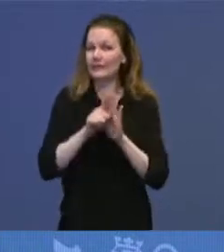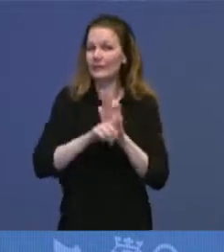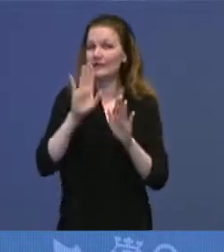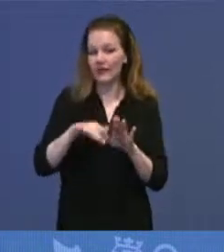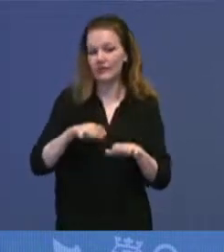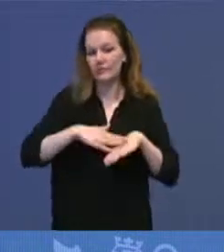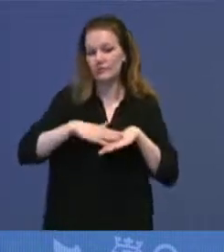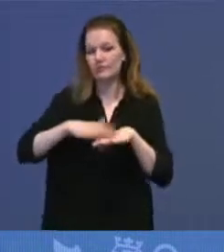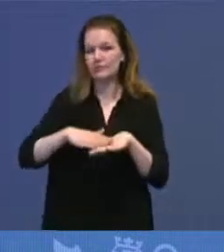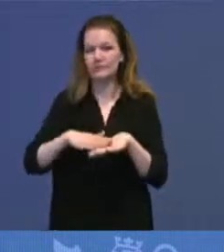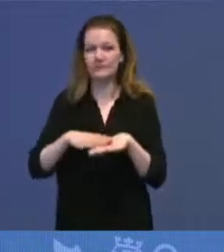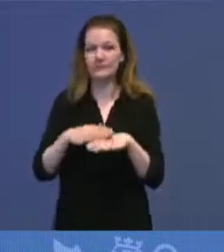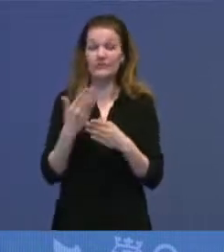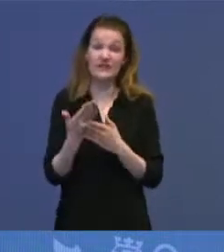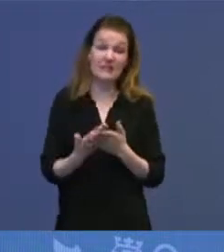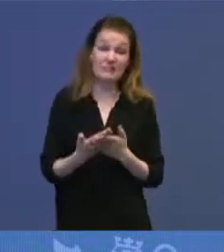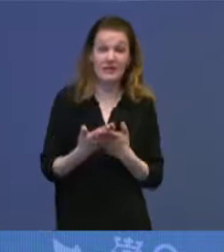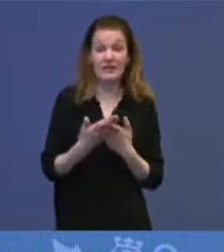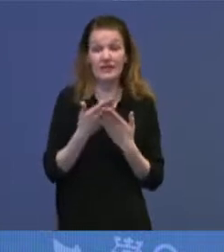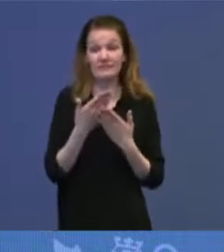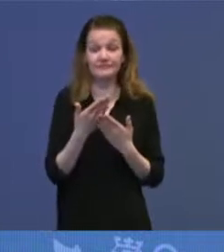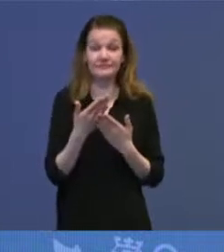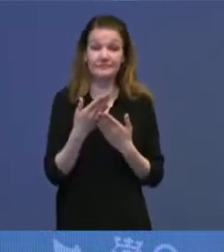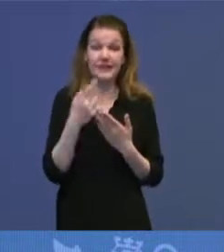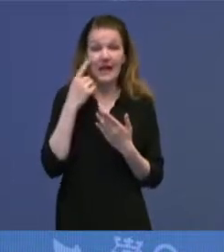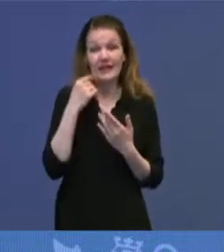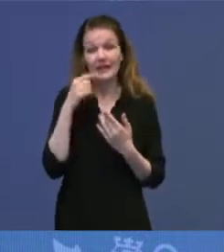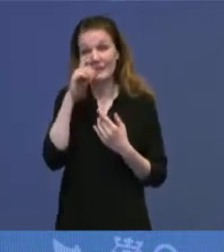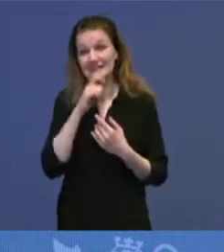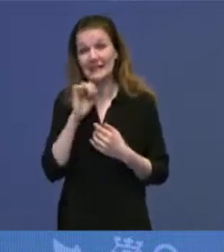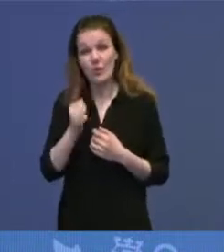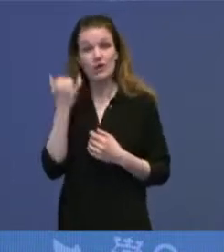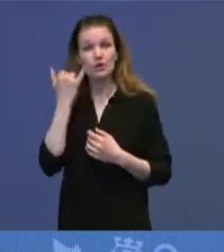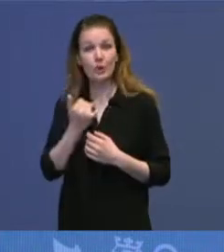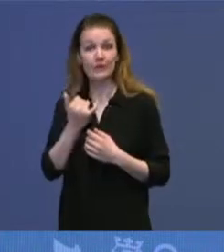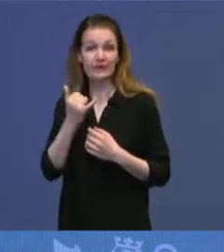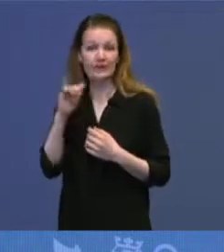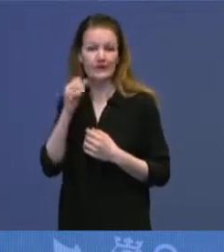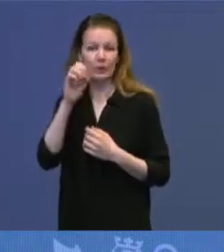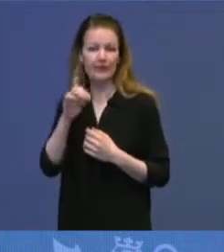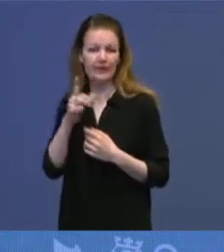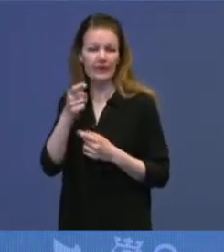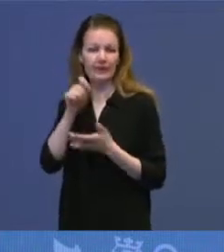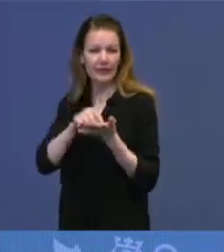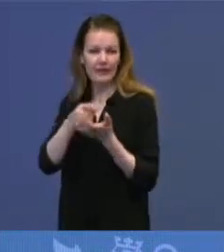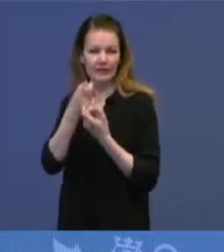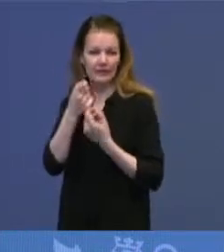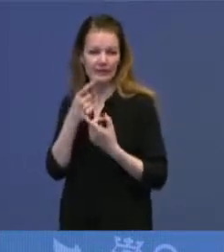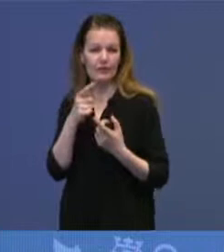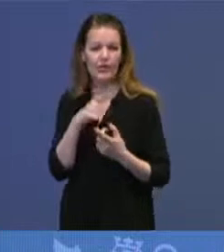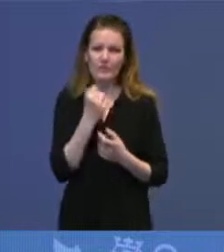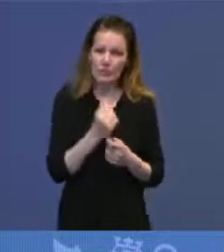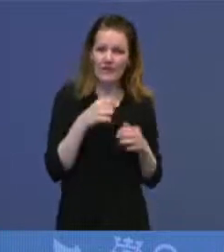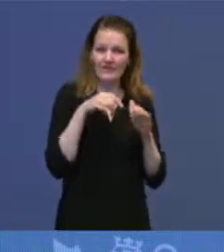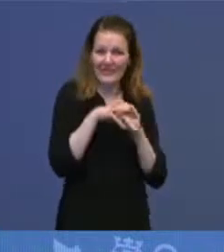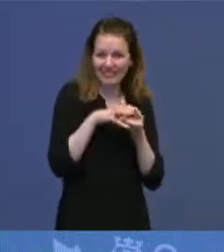holde seg innendørs, og at yngre mennesker skal ta jodtabletter og den type ting. Men jeg har lyst til å understreke at per i dag så er det ingenting av det som skjer i Ukraina